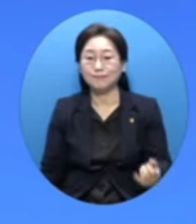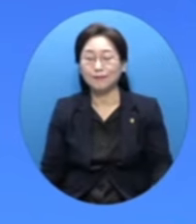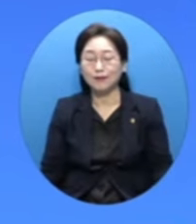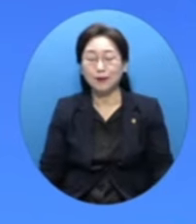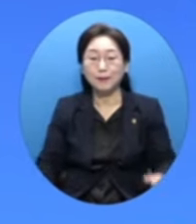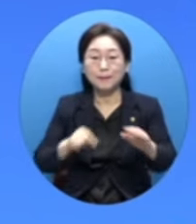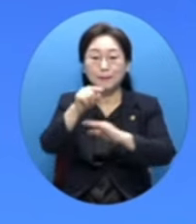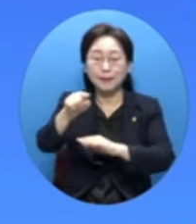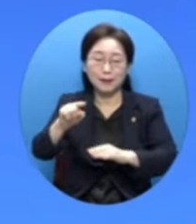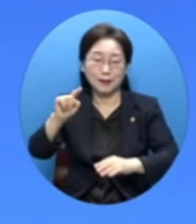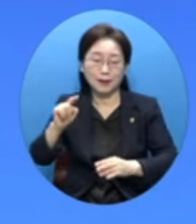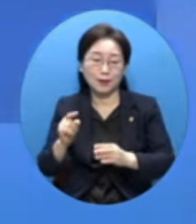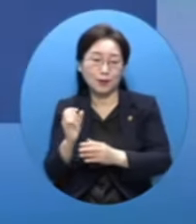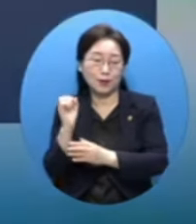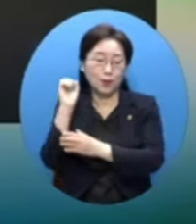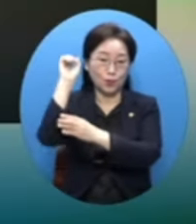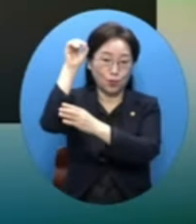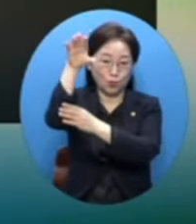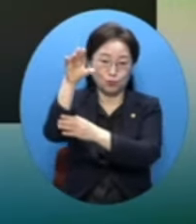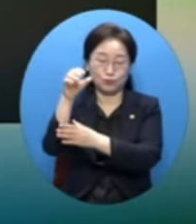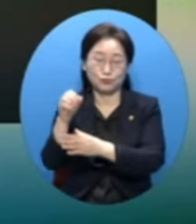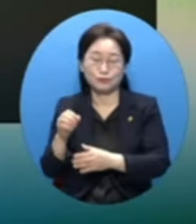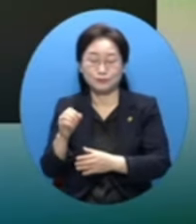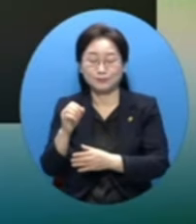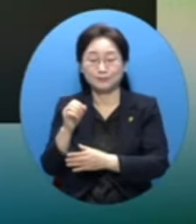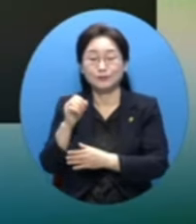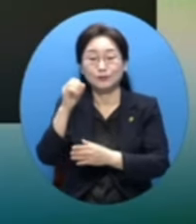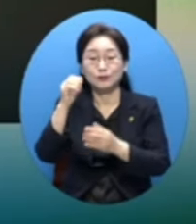학교에서 농구선수가 돼갖고